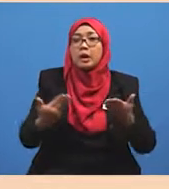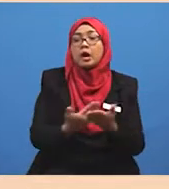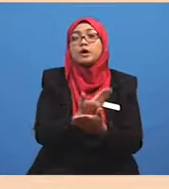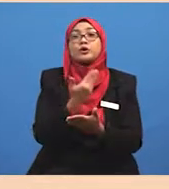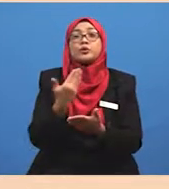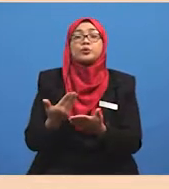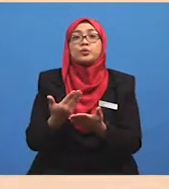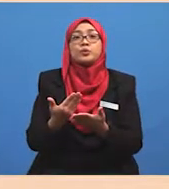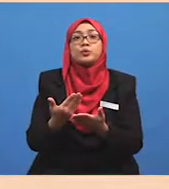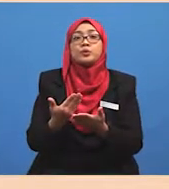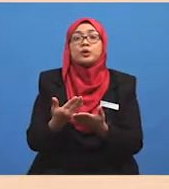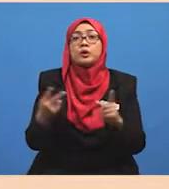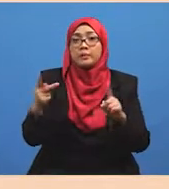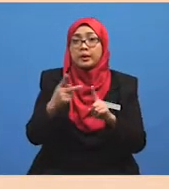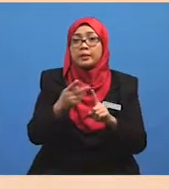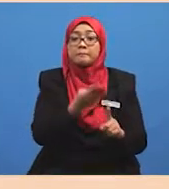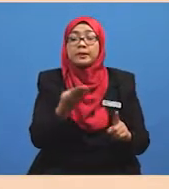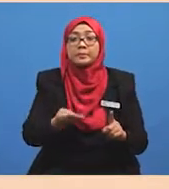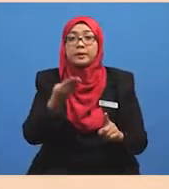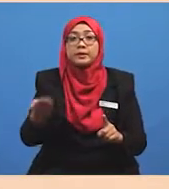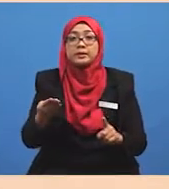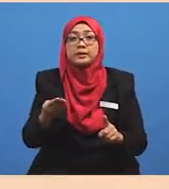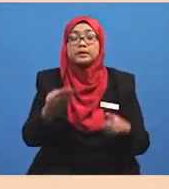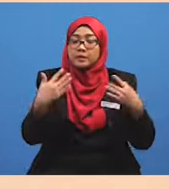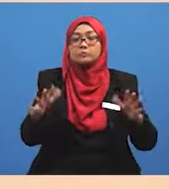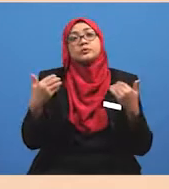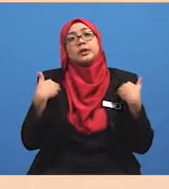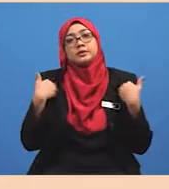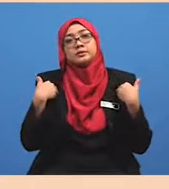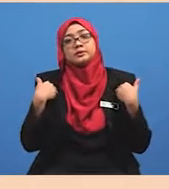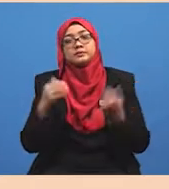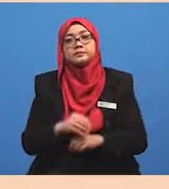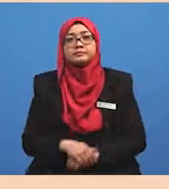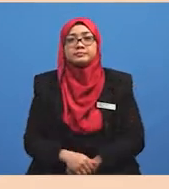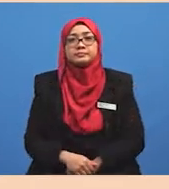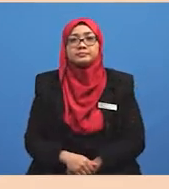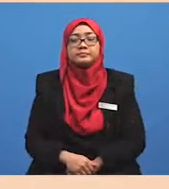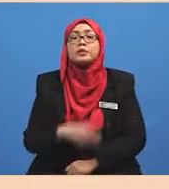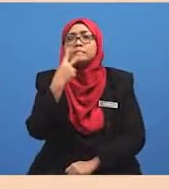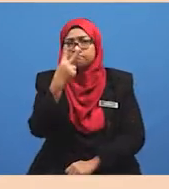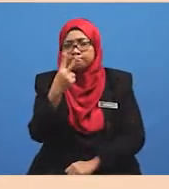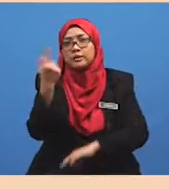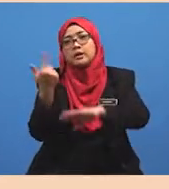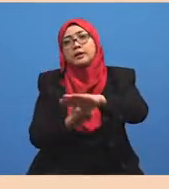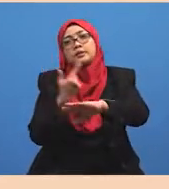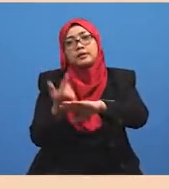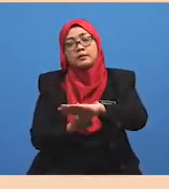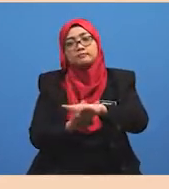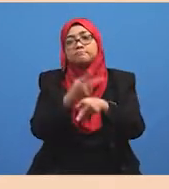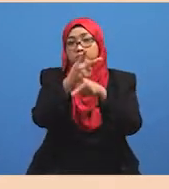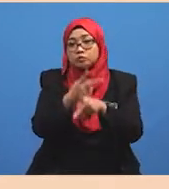produk sedia aja coba perhatikan latihan pengukuhan